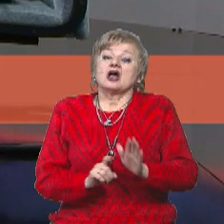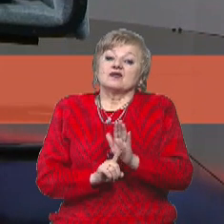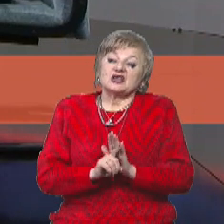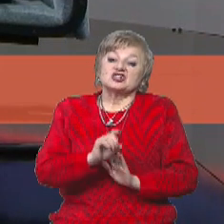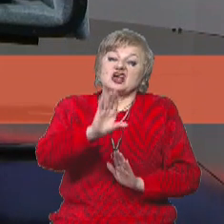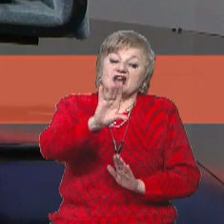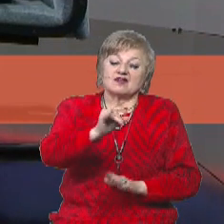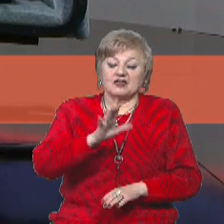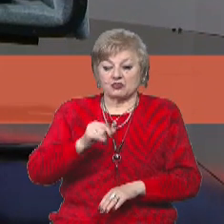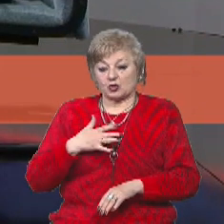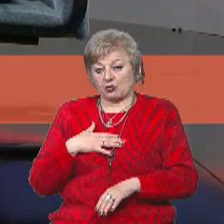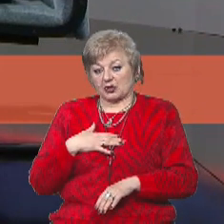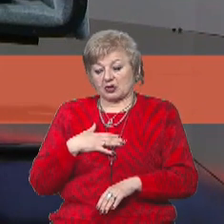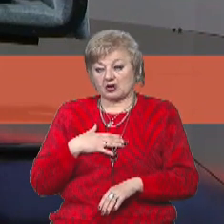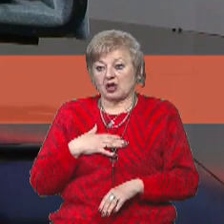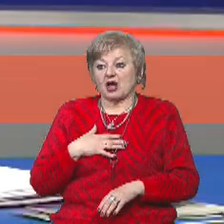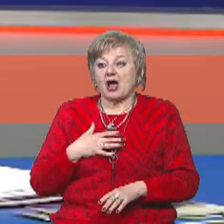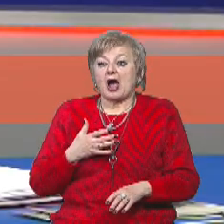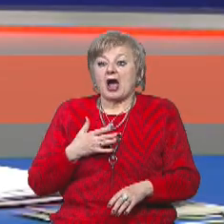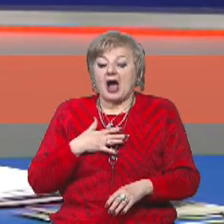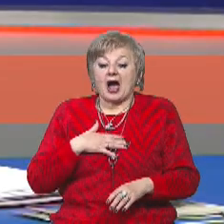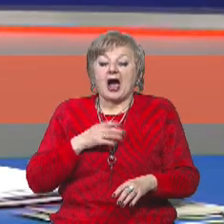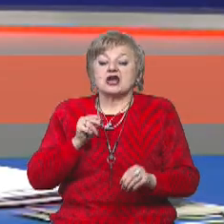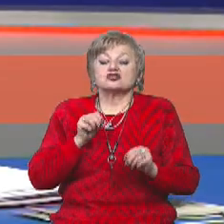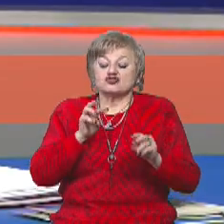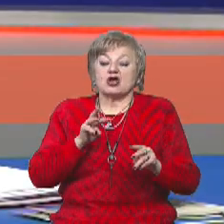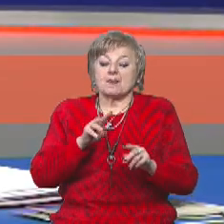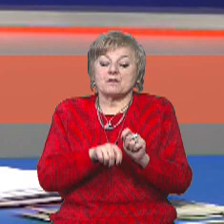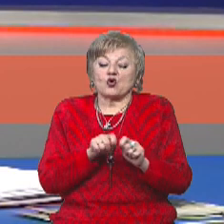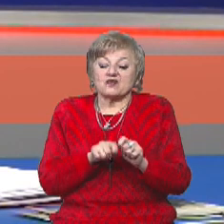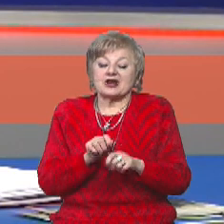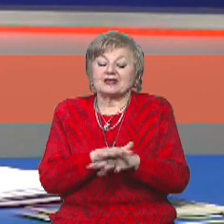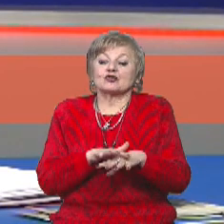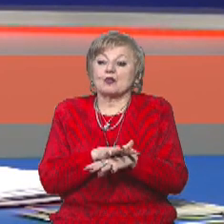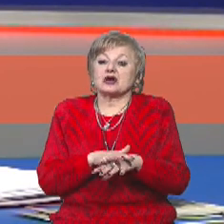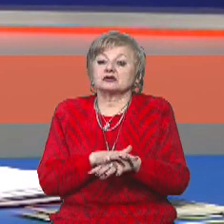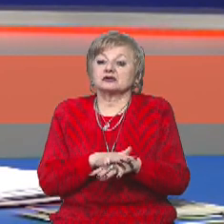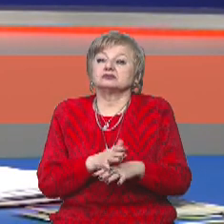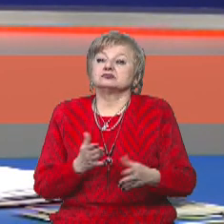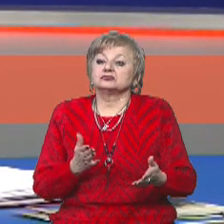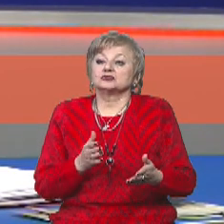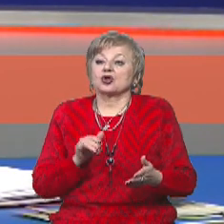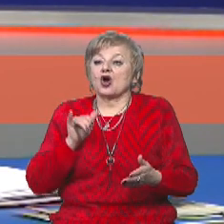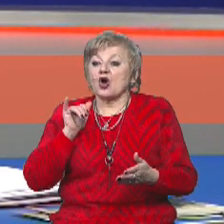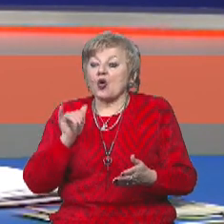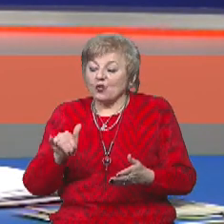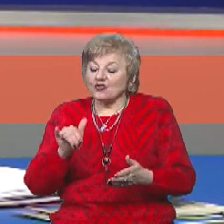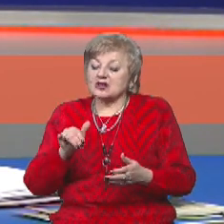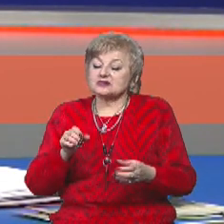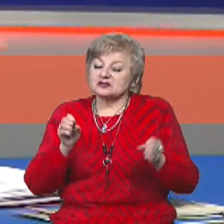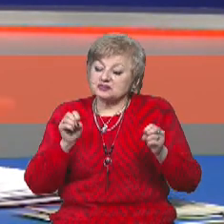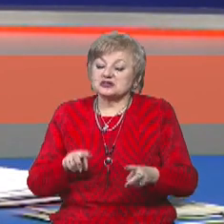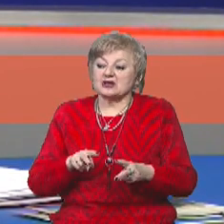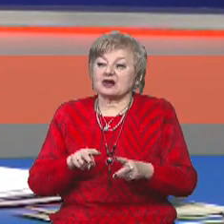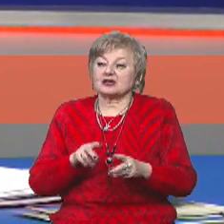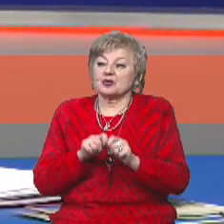ви, а потім ми. А коли тим, чим міряє громадськість, ну, чим громадськість міряє? А у вас не сертифіковані прилади.